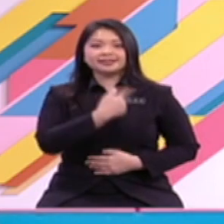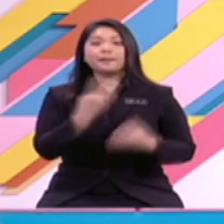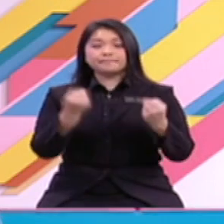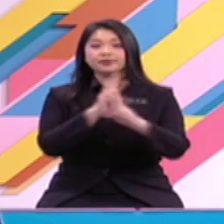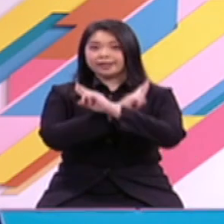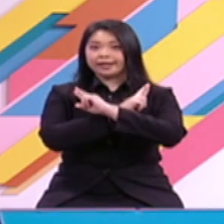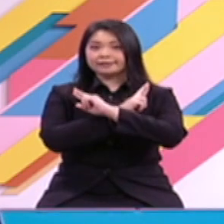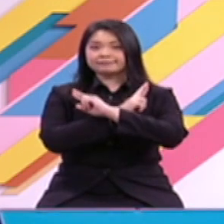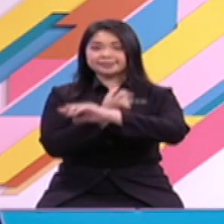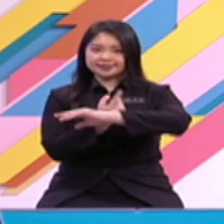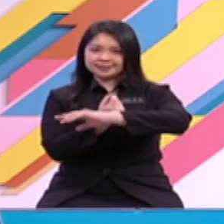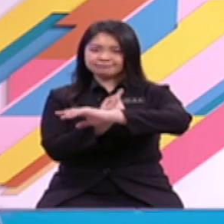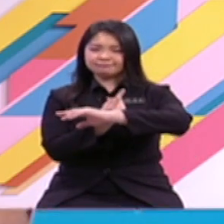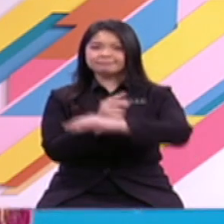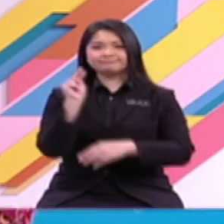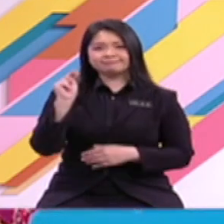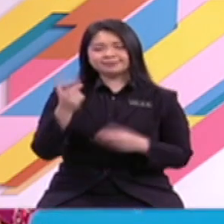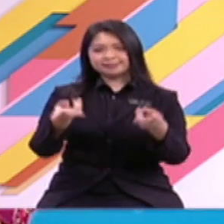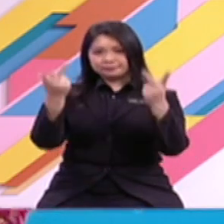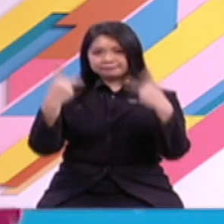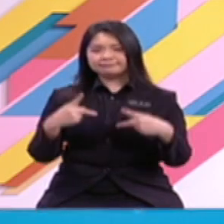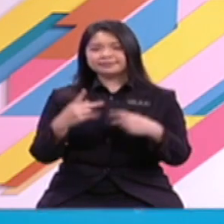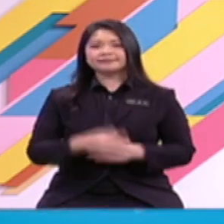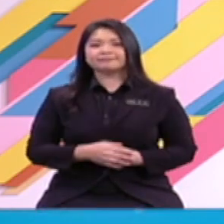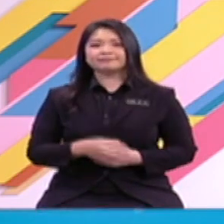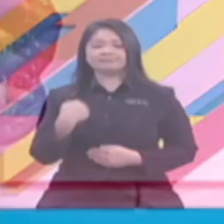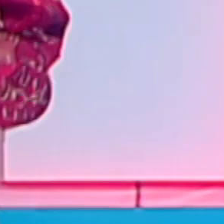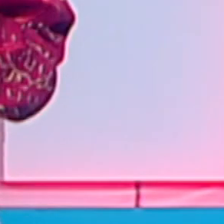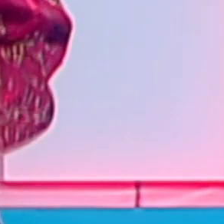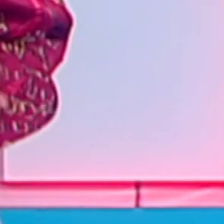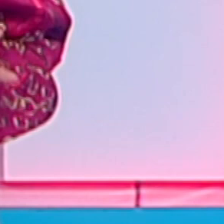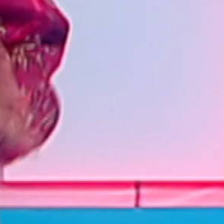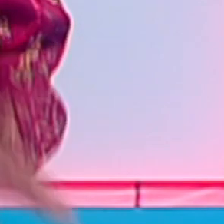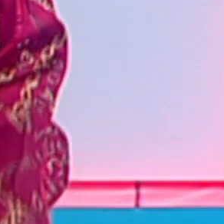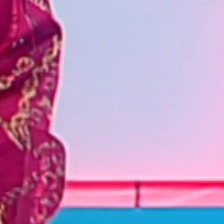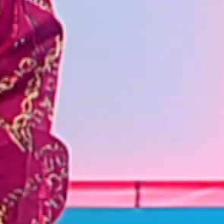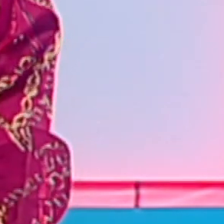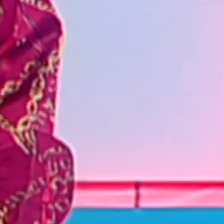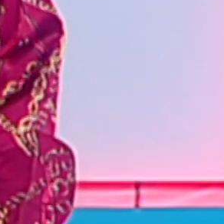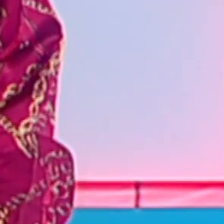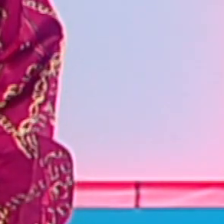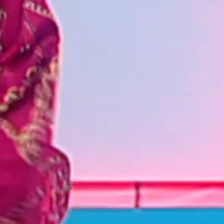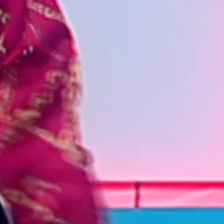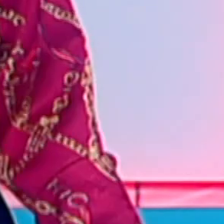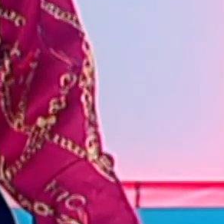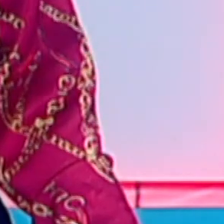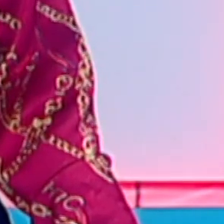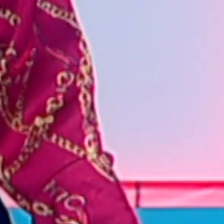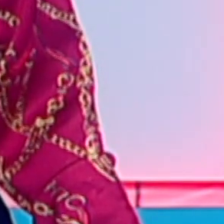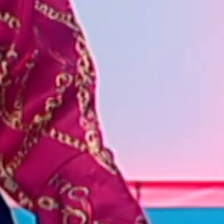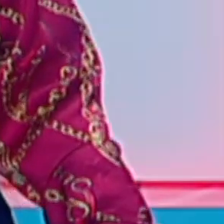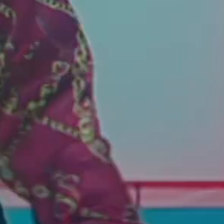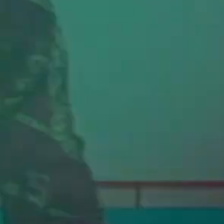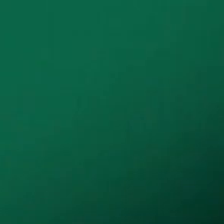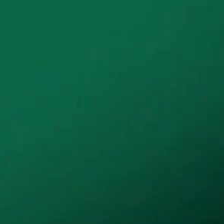sekejap sekembalinya nanti di Miami Edi VPN kita lihat apakah dasar-dasar ini jangan kemana-mana